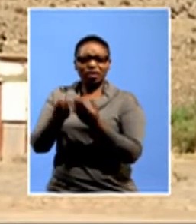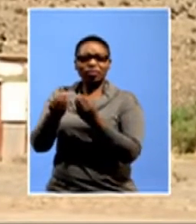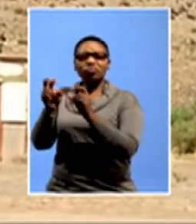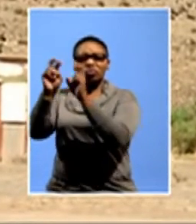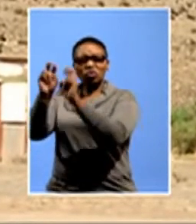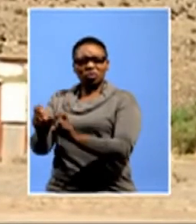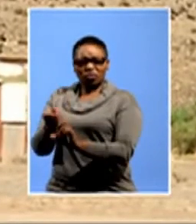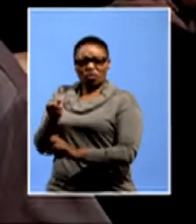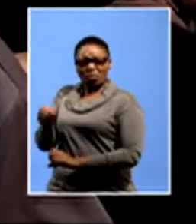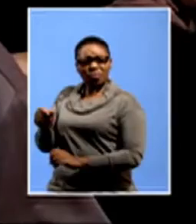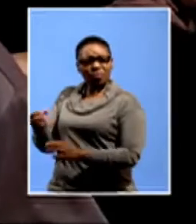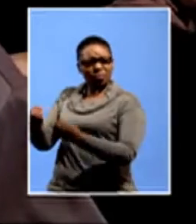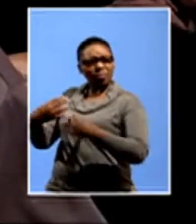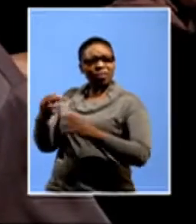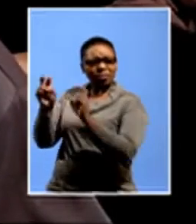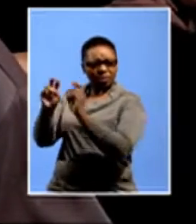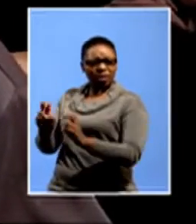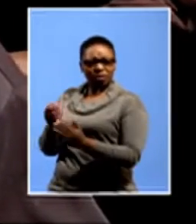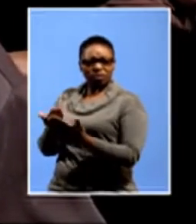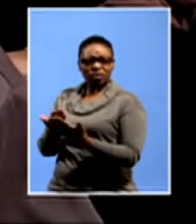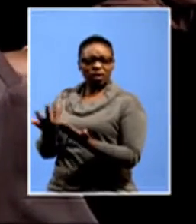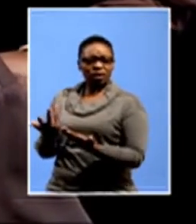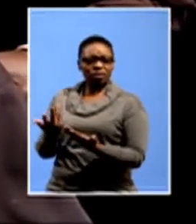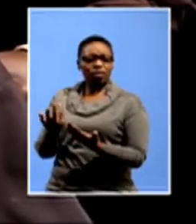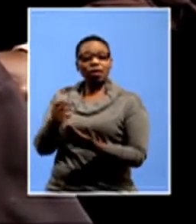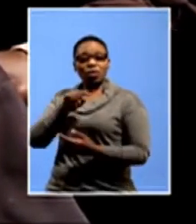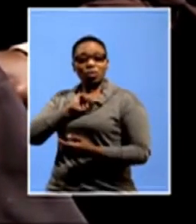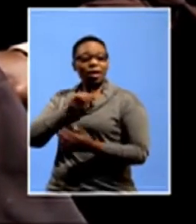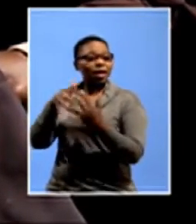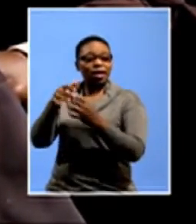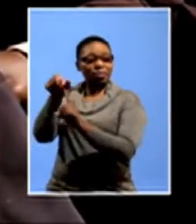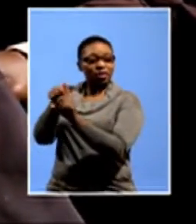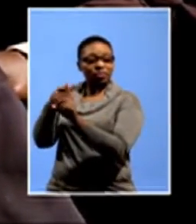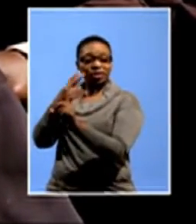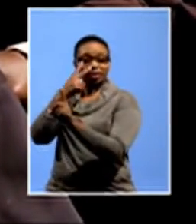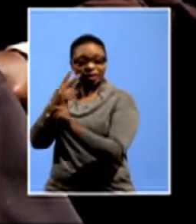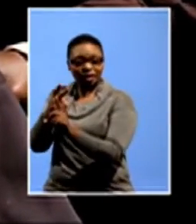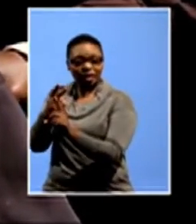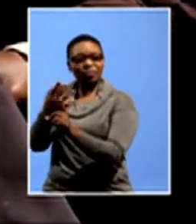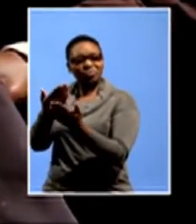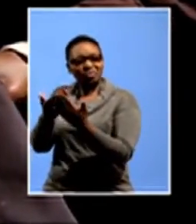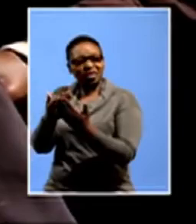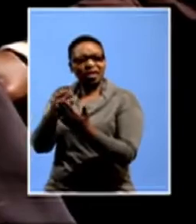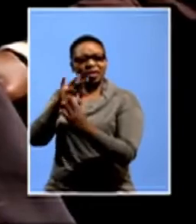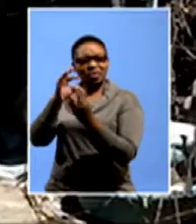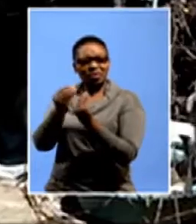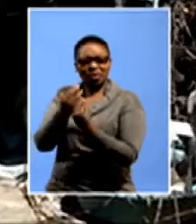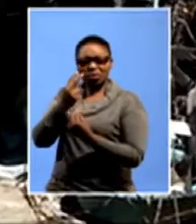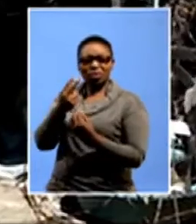je loopt draden. Maar als ons dat kon rechtgekregen, of iemand ziet